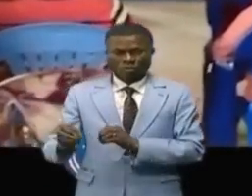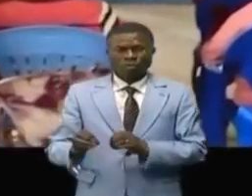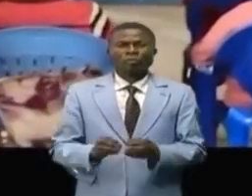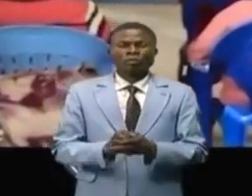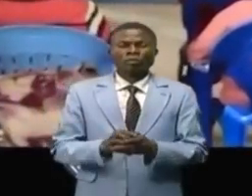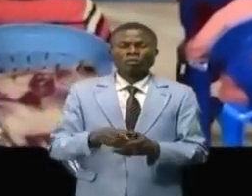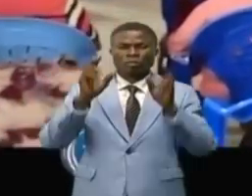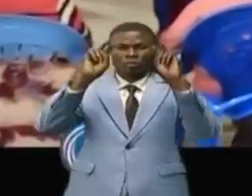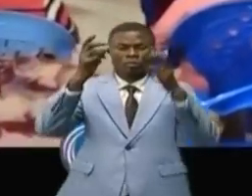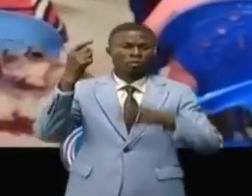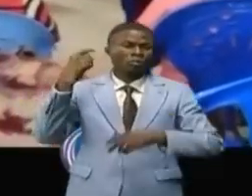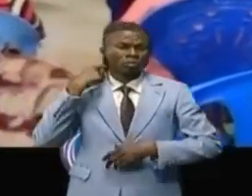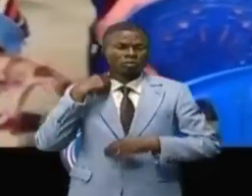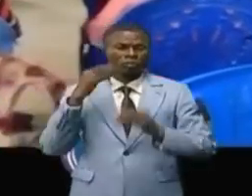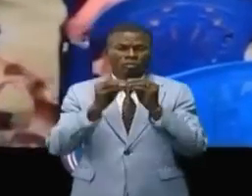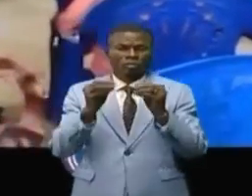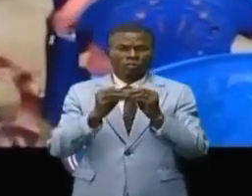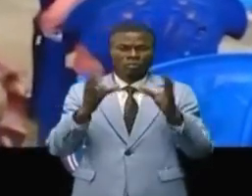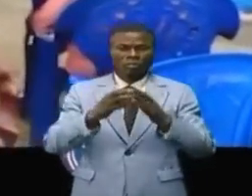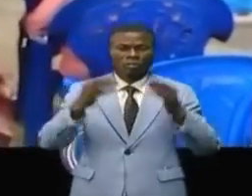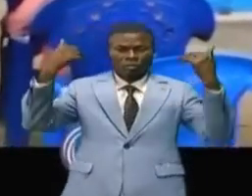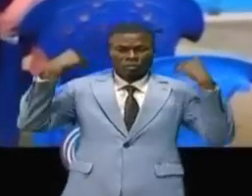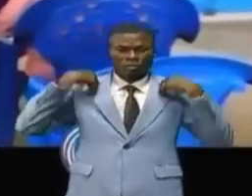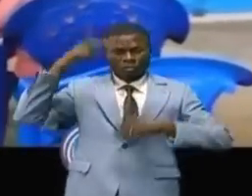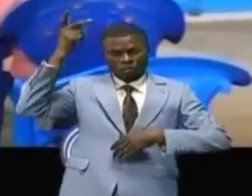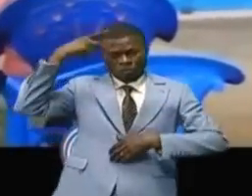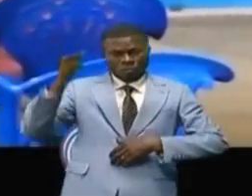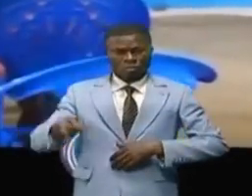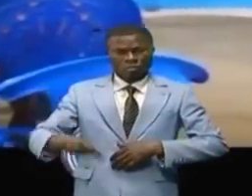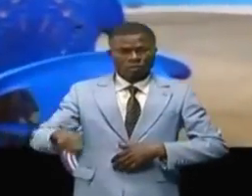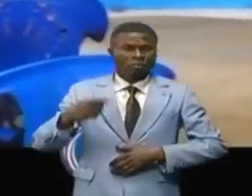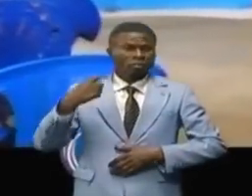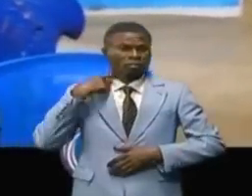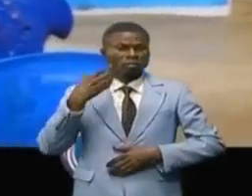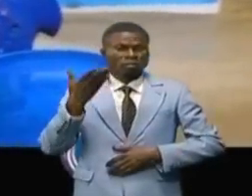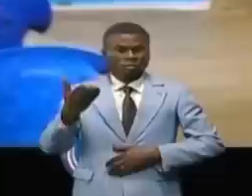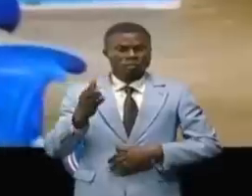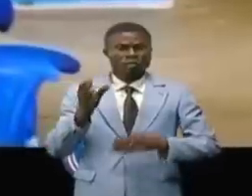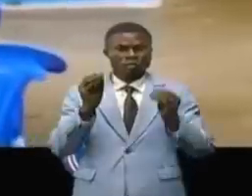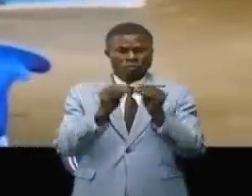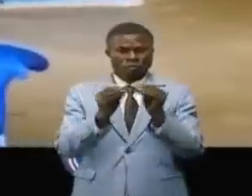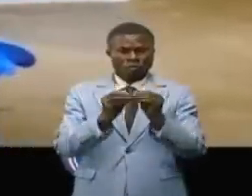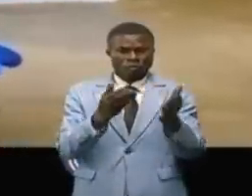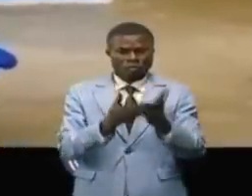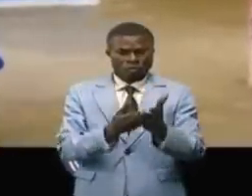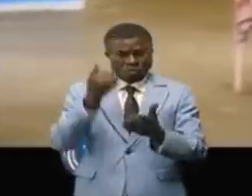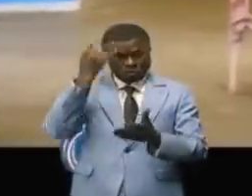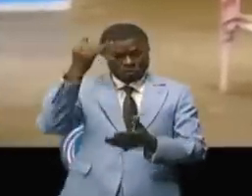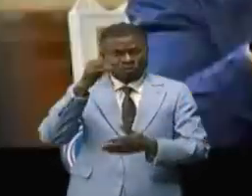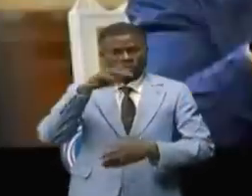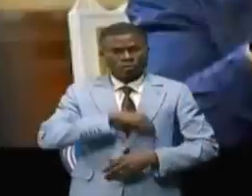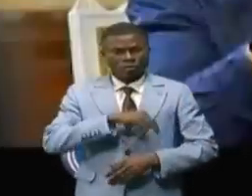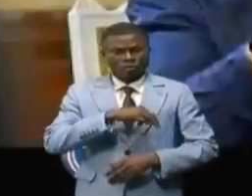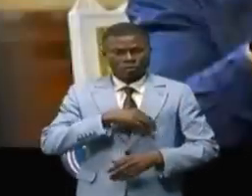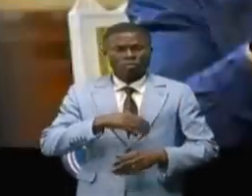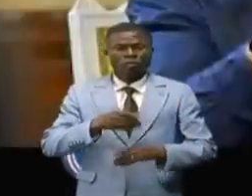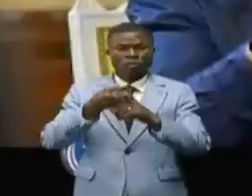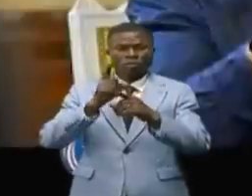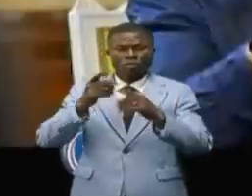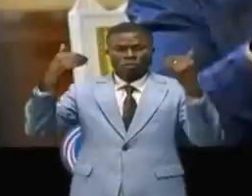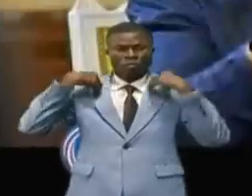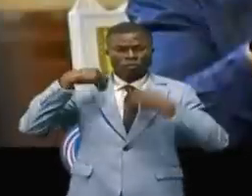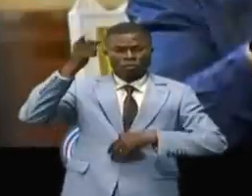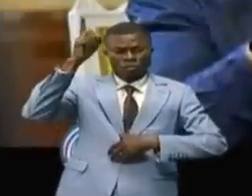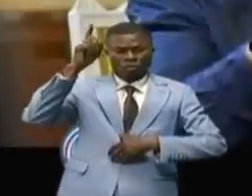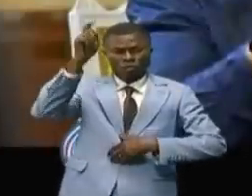la ville de kengué une rencontre avec leader d'opinion de la province du Congo c'est assise a eu lieu dans le cadre de la mission lui confié par les commandos